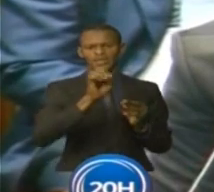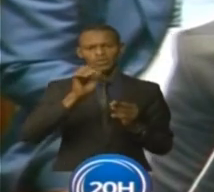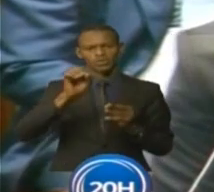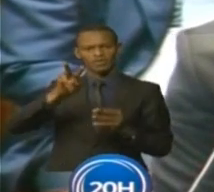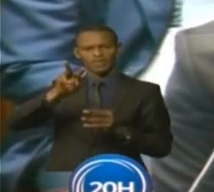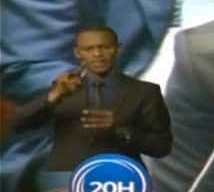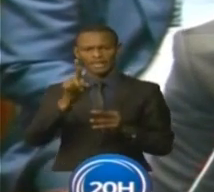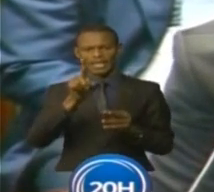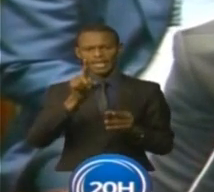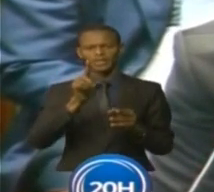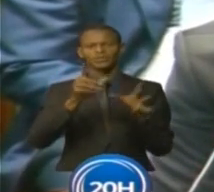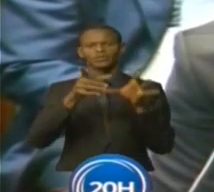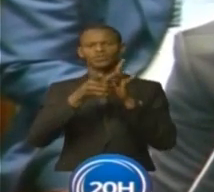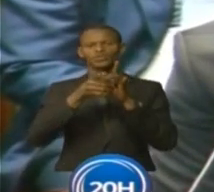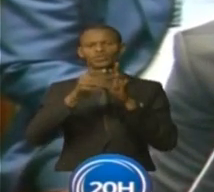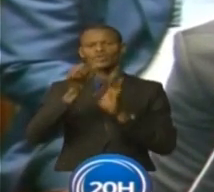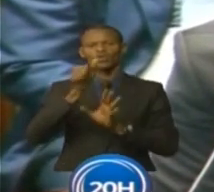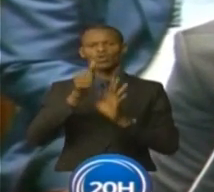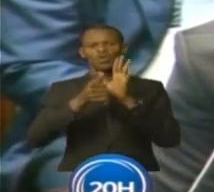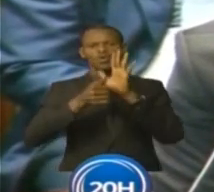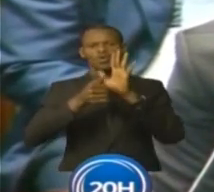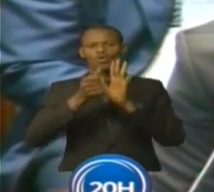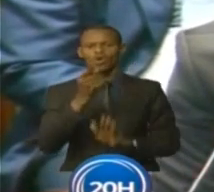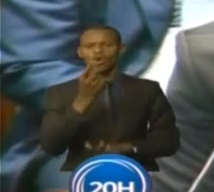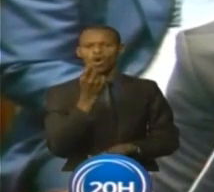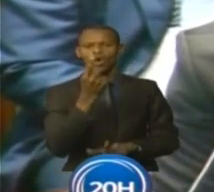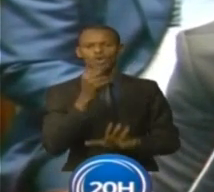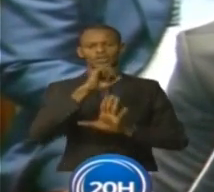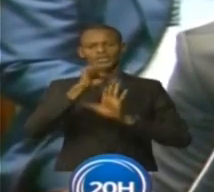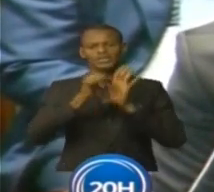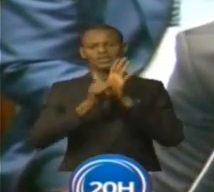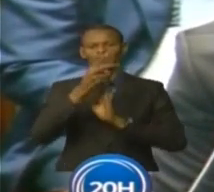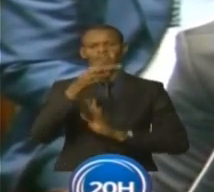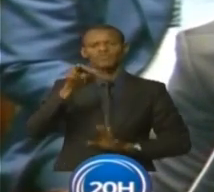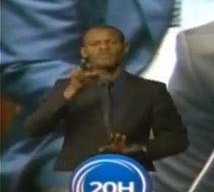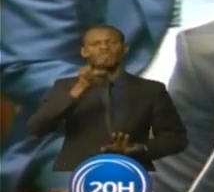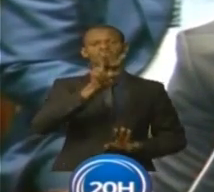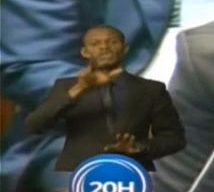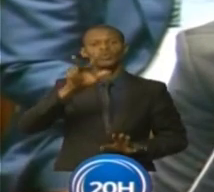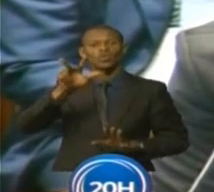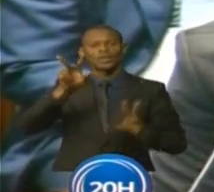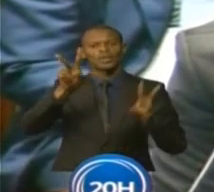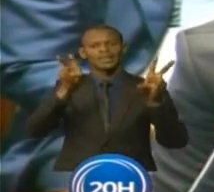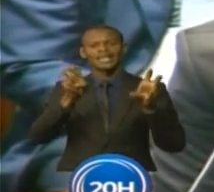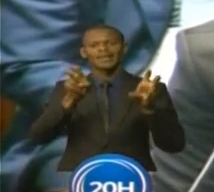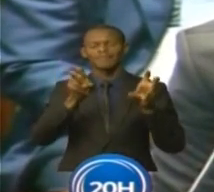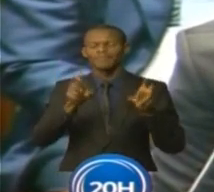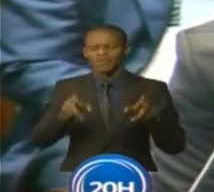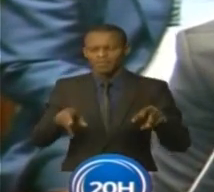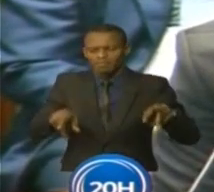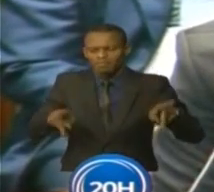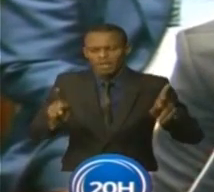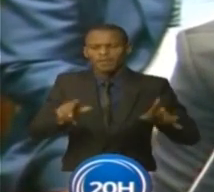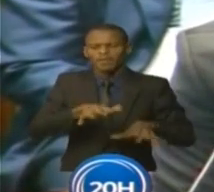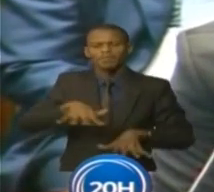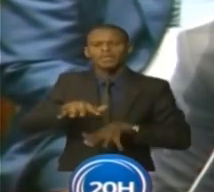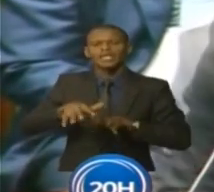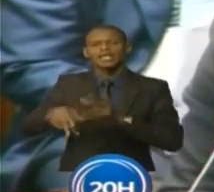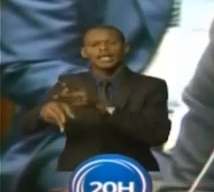23/021 du 11 septembre 2023 relative à l'endettement